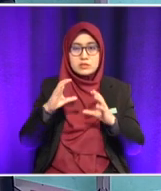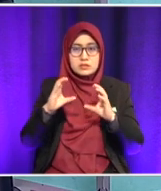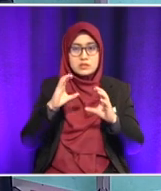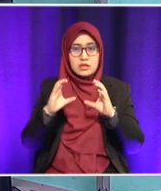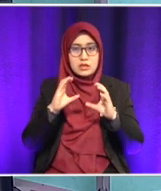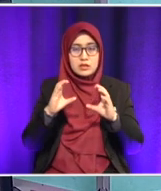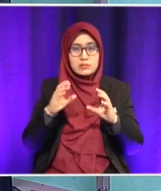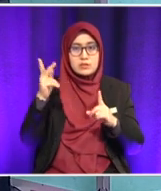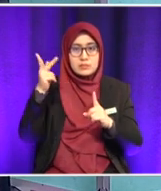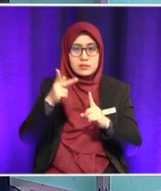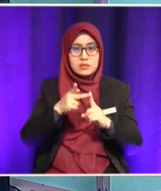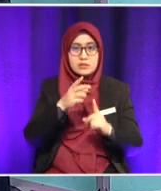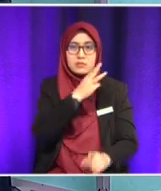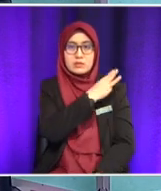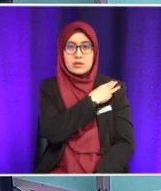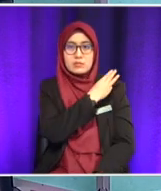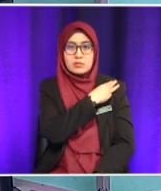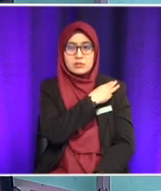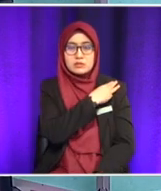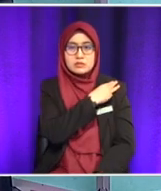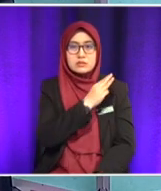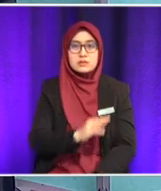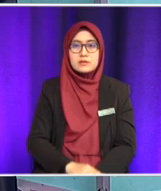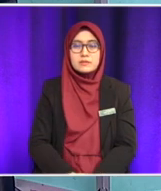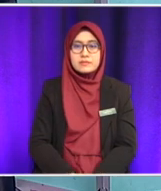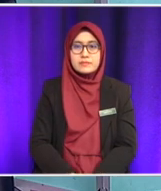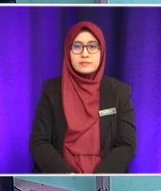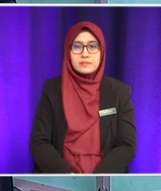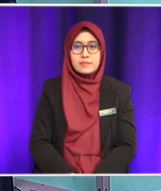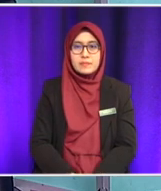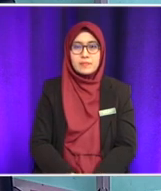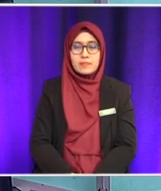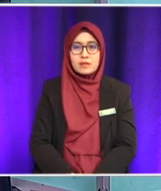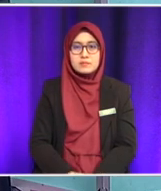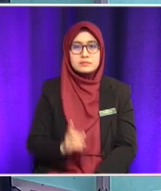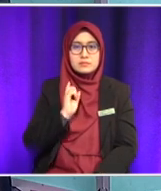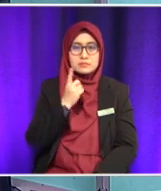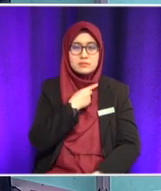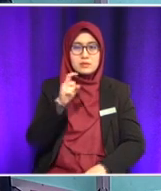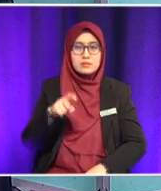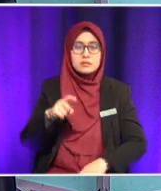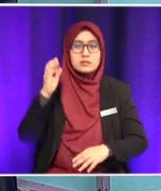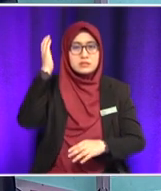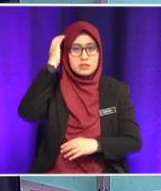tak sepatutnya berlaku kita ada batas-batas terutama Indonesia